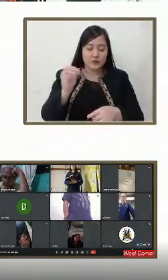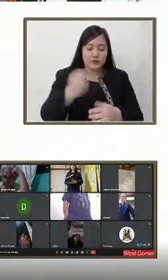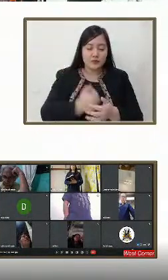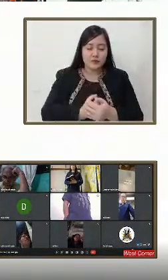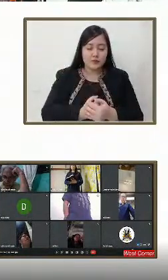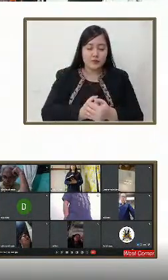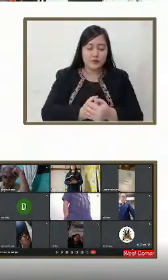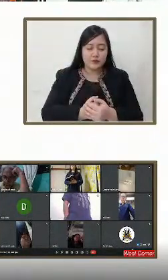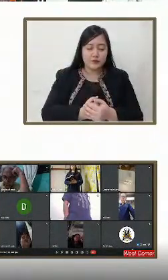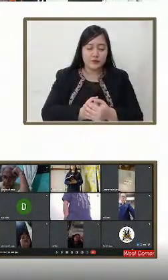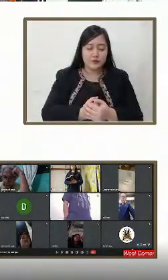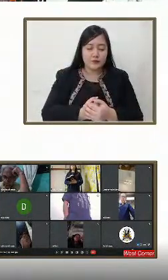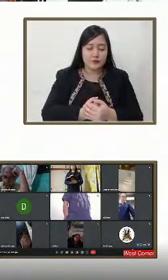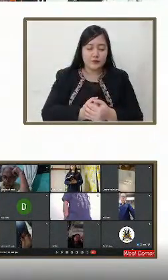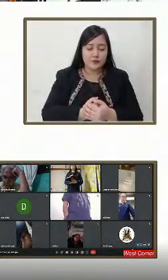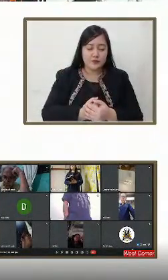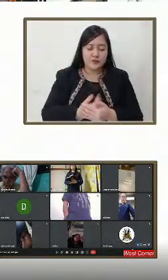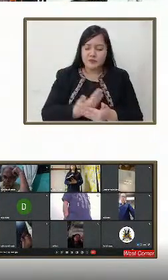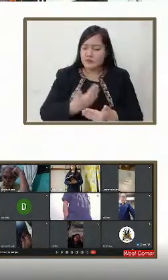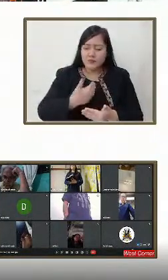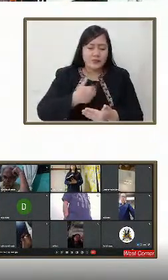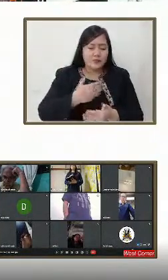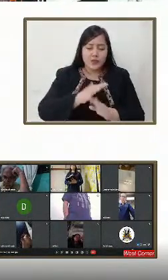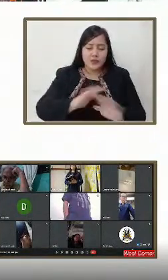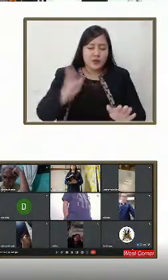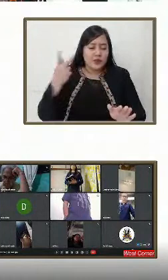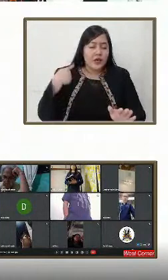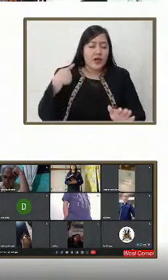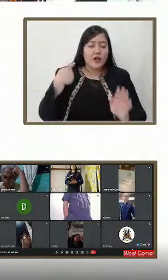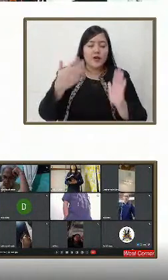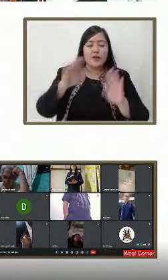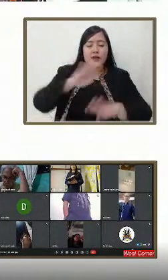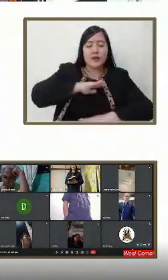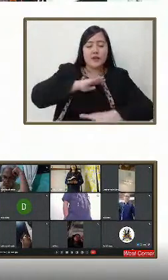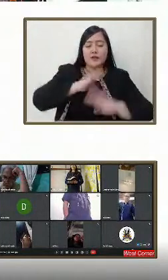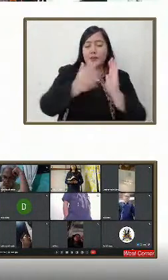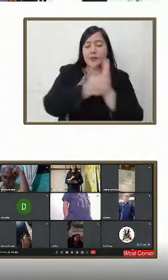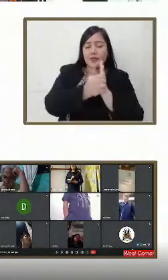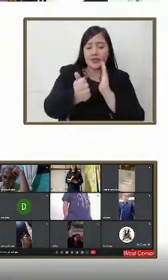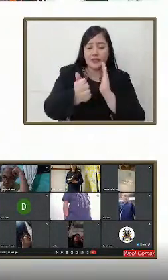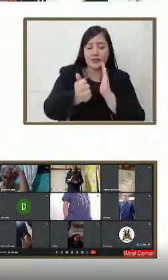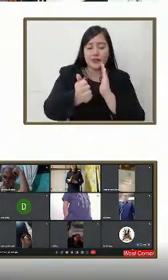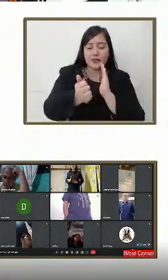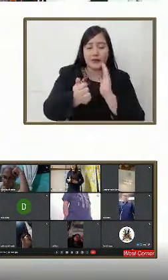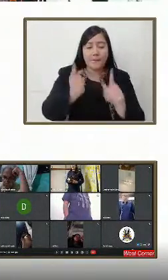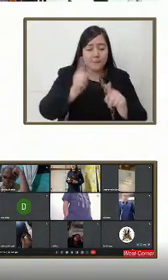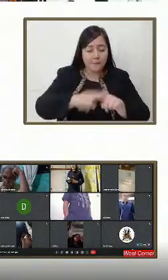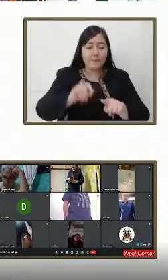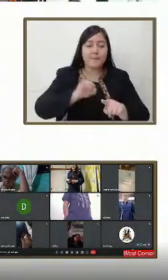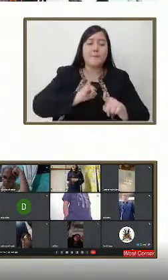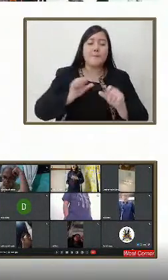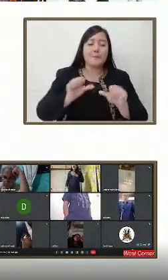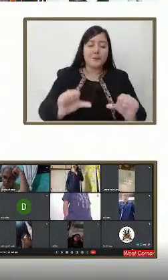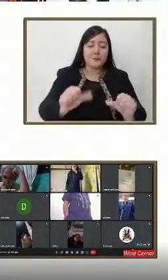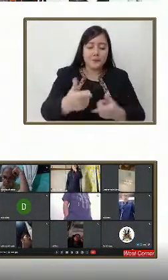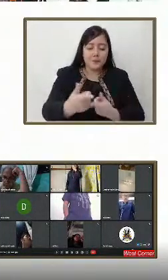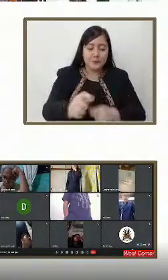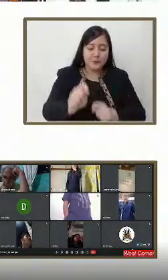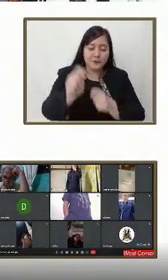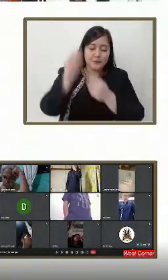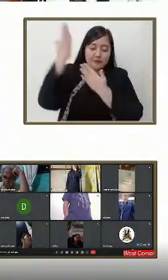ang inyong lingkod. Lord, wala po akong sapat na kakayanan. Subalit, O Diyos, ako po'y patuloy nagtitiwala sa inyo at walang